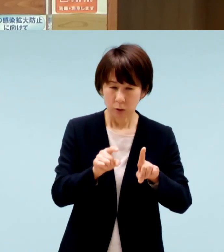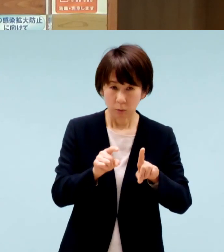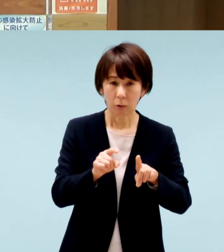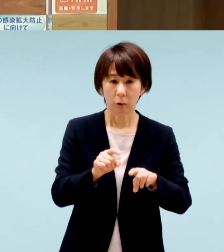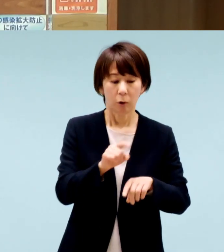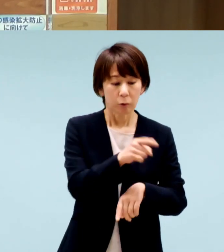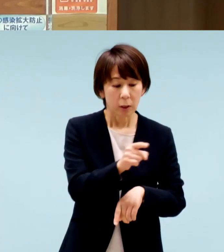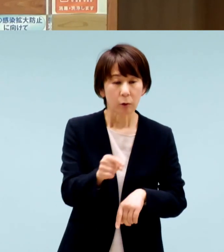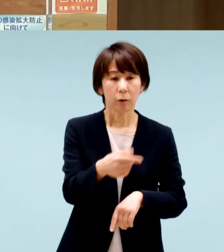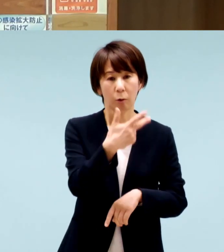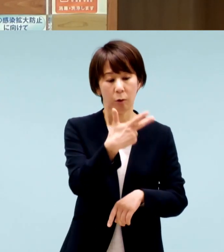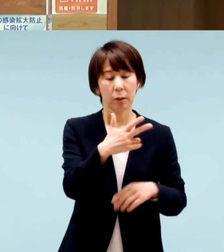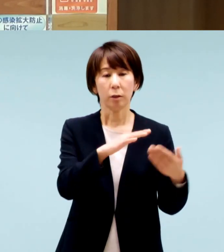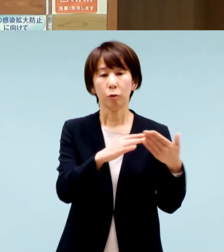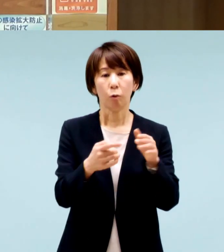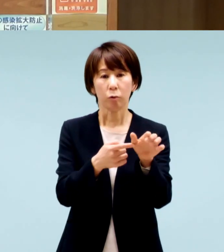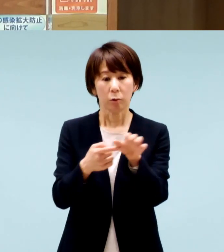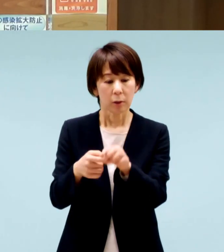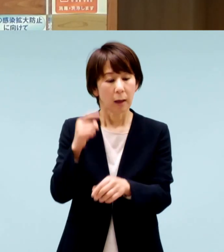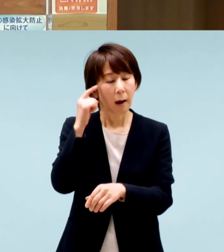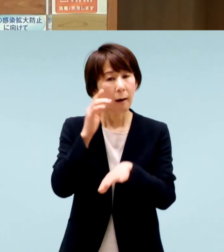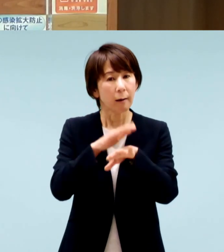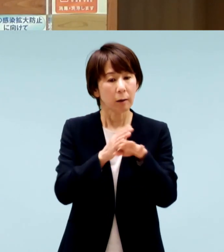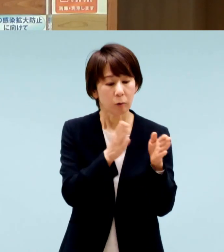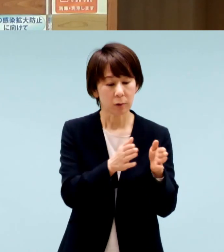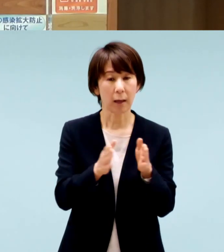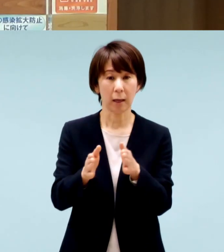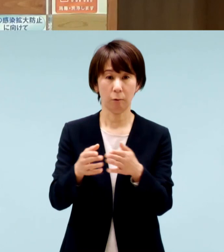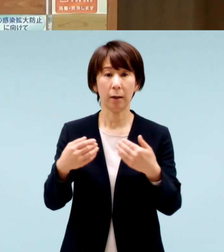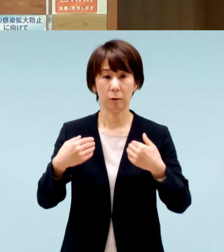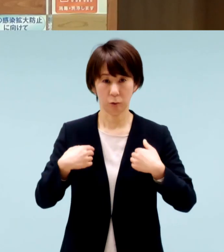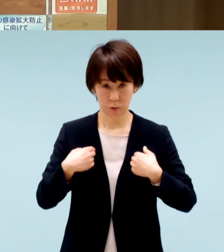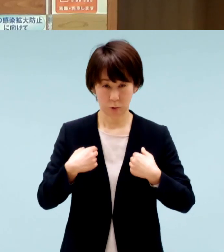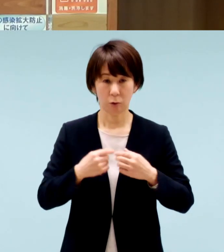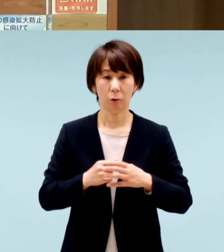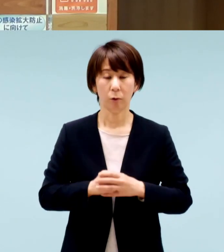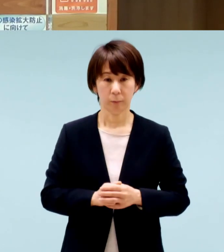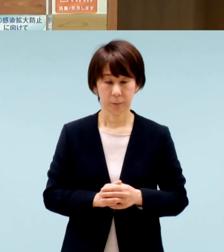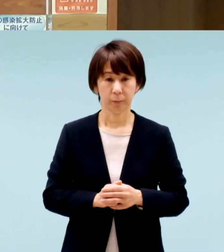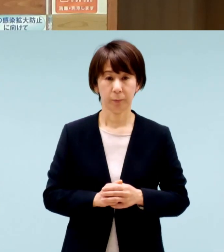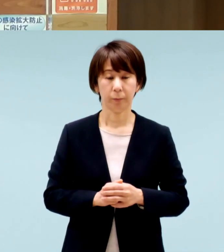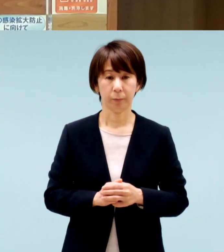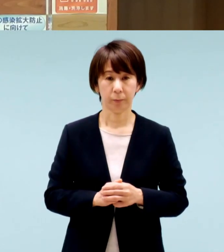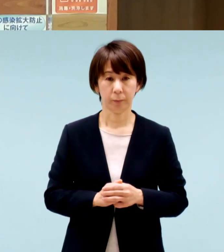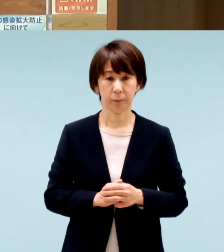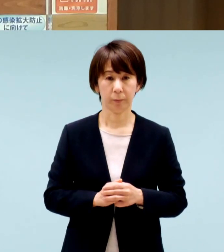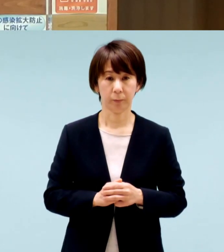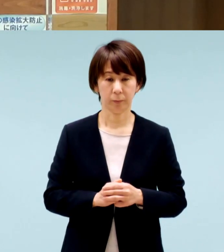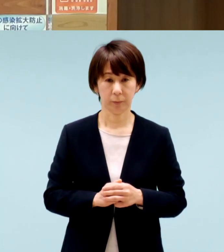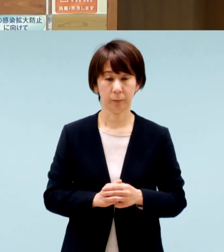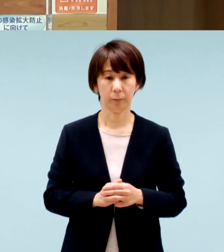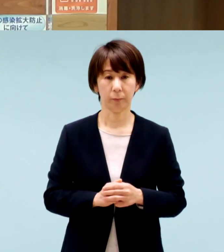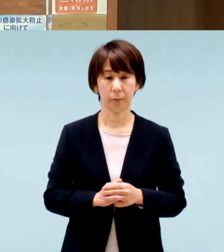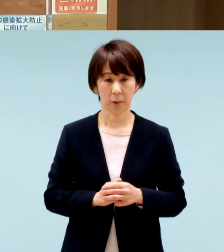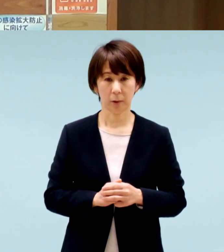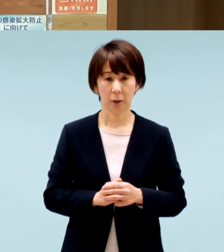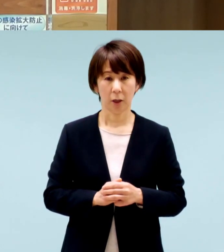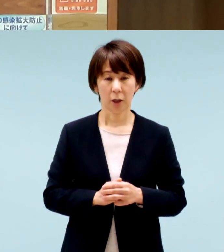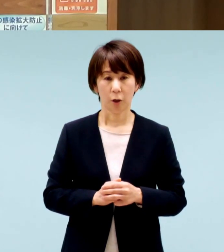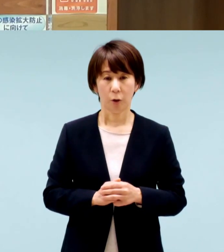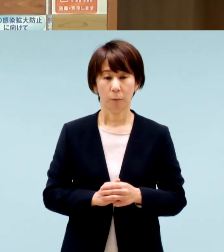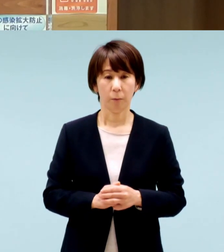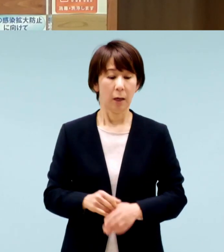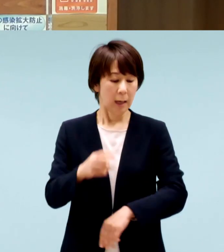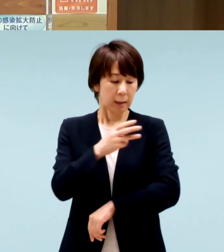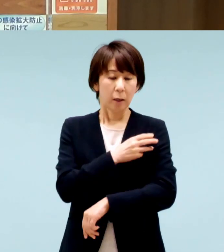考えを整理する、まあ、そういう必要があるというふうに思ってますが、そういう意味では接種を受けられる方としては、まあ、今まで当たり